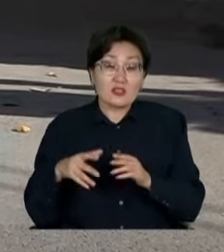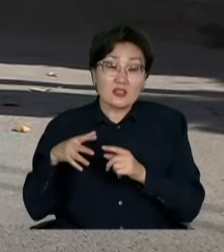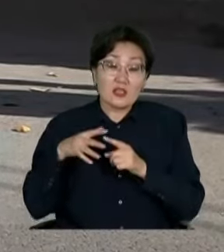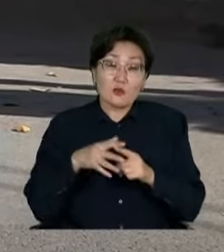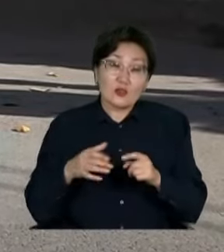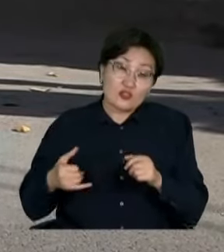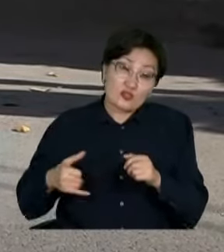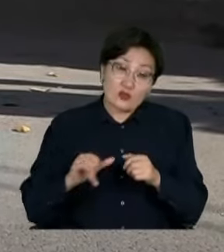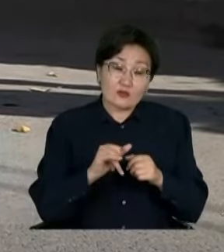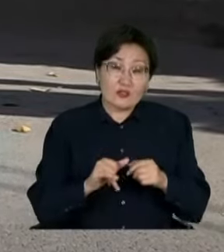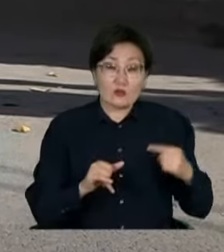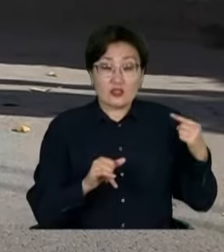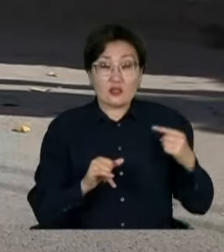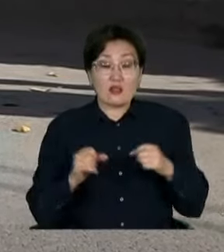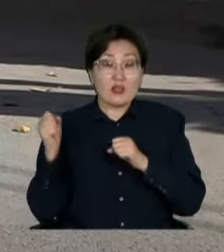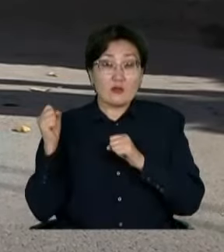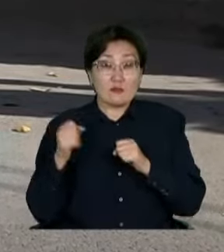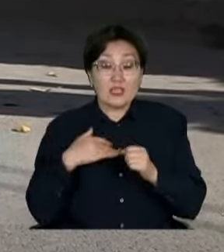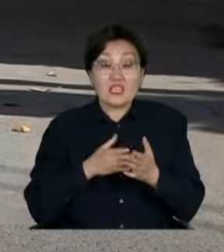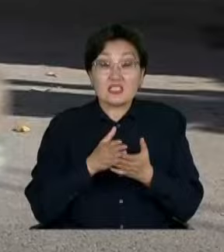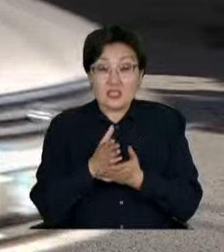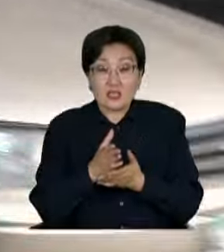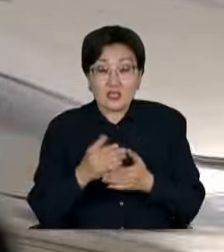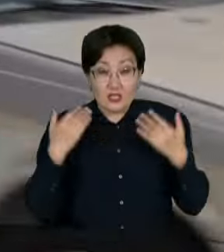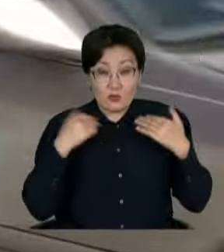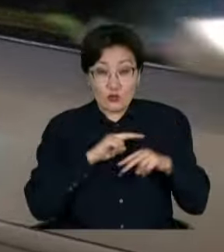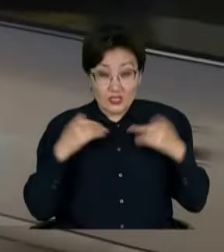тұр, біреуі артынан келіп мылтықпен мен өзім кірдім,